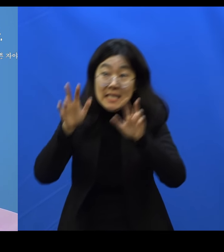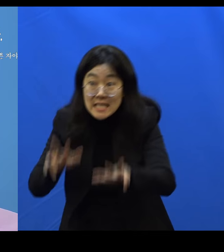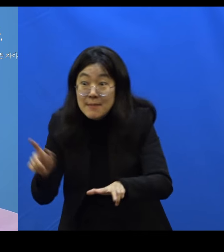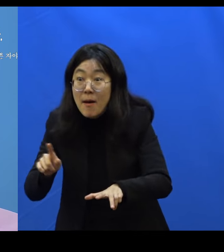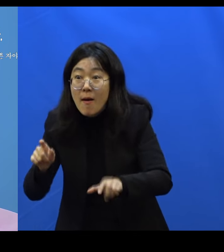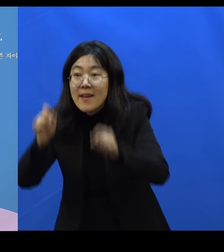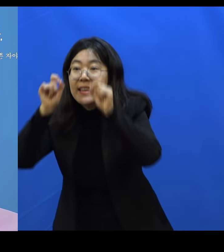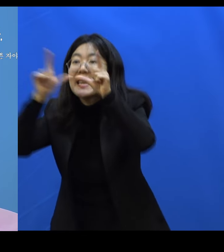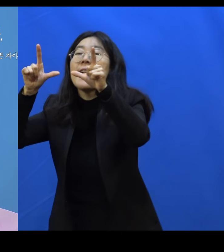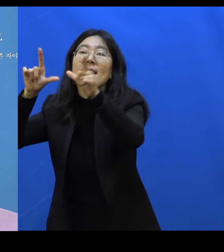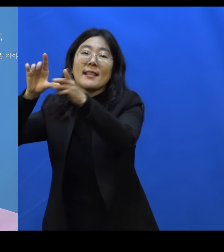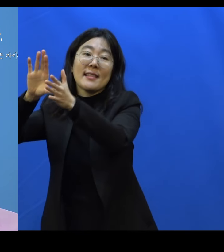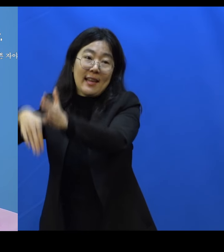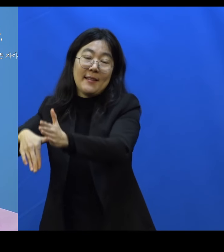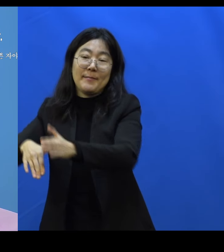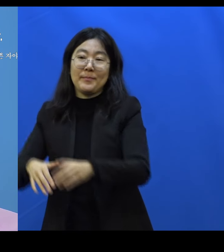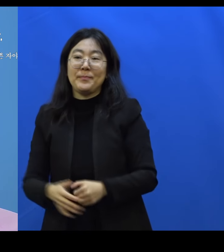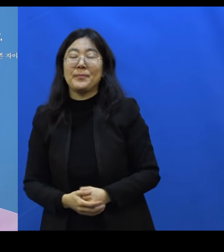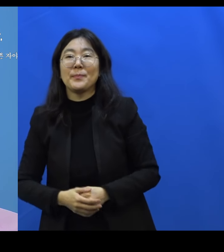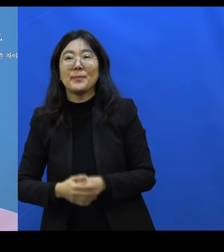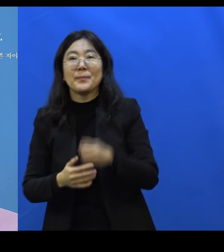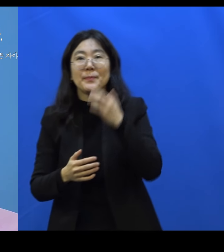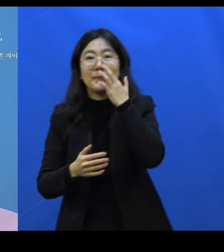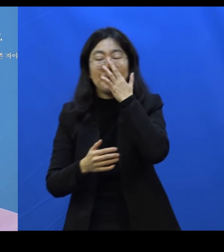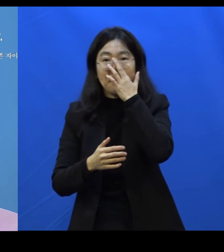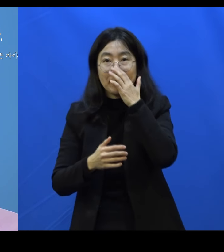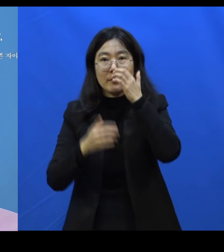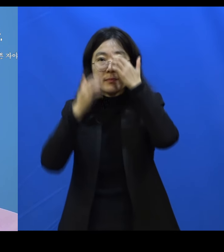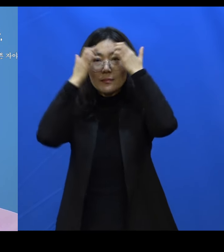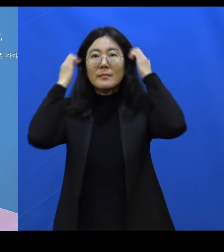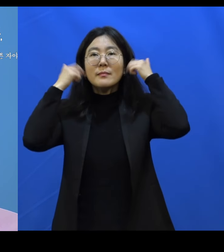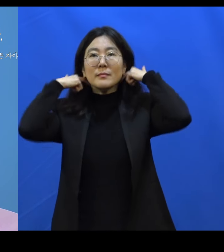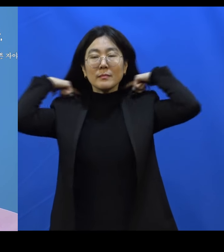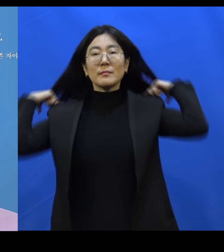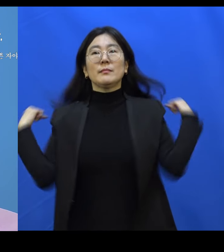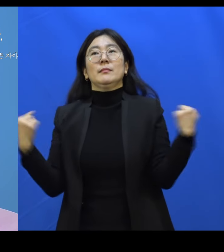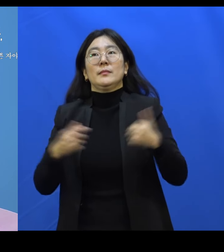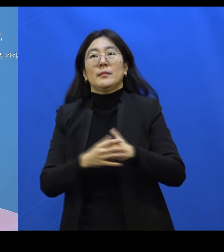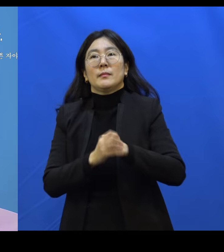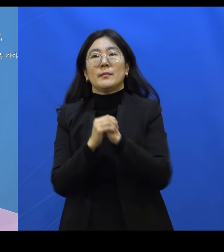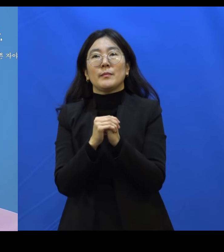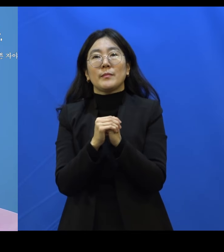40년 동안 묻혀 지냈어요. 이제는 너가 가야 될 때가 됐다.